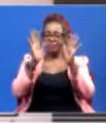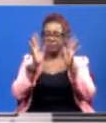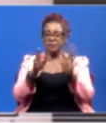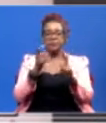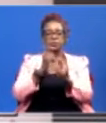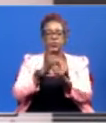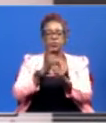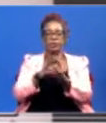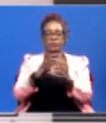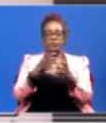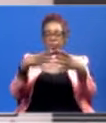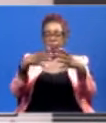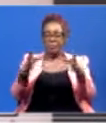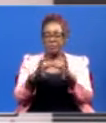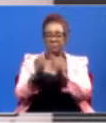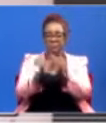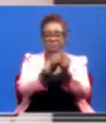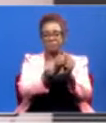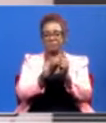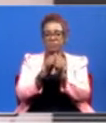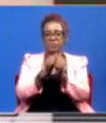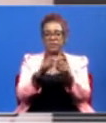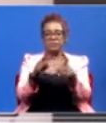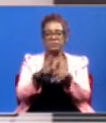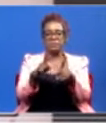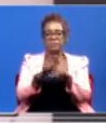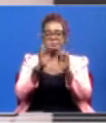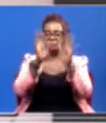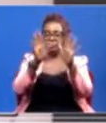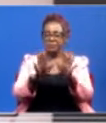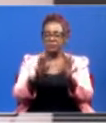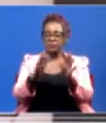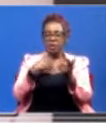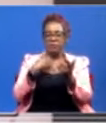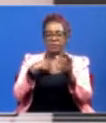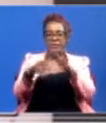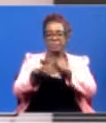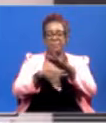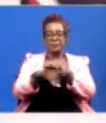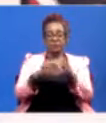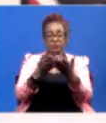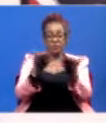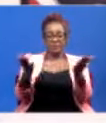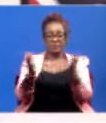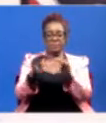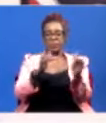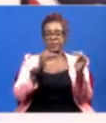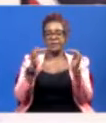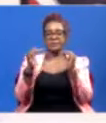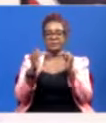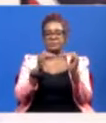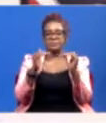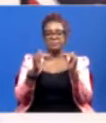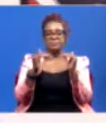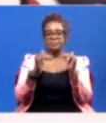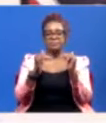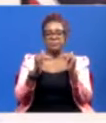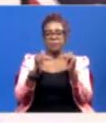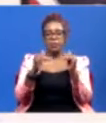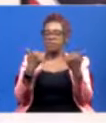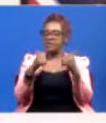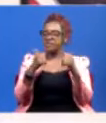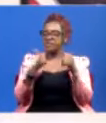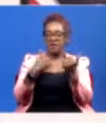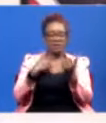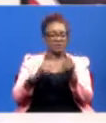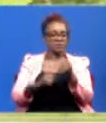communities together. Sports is a powerful tool of giving purpose to this particular demographic. Vijana wakipata support kama hii ya